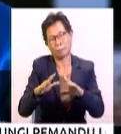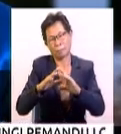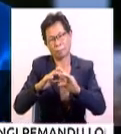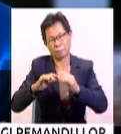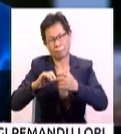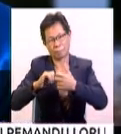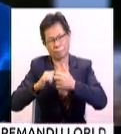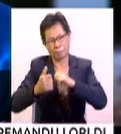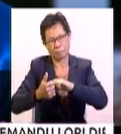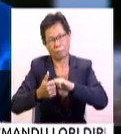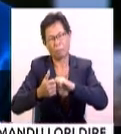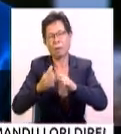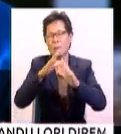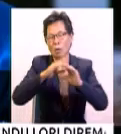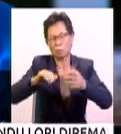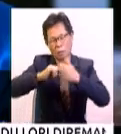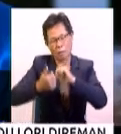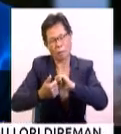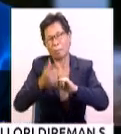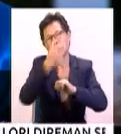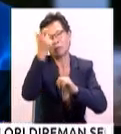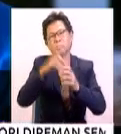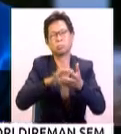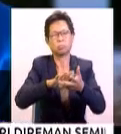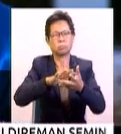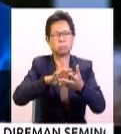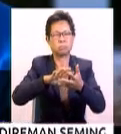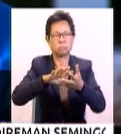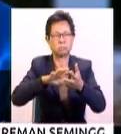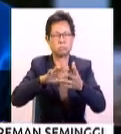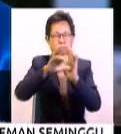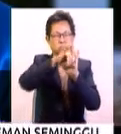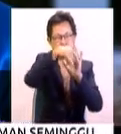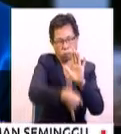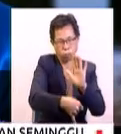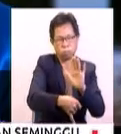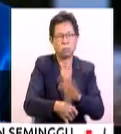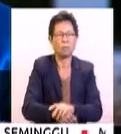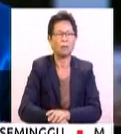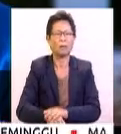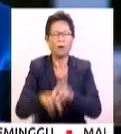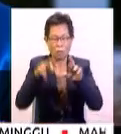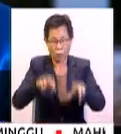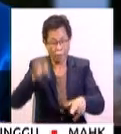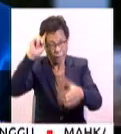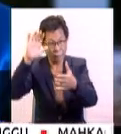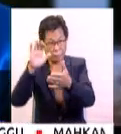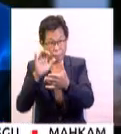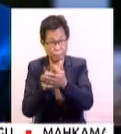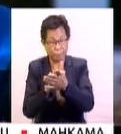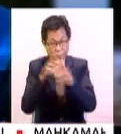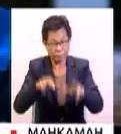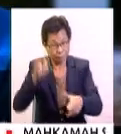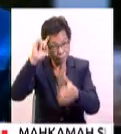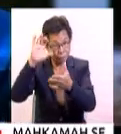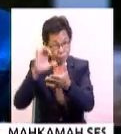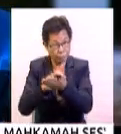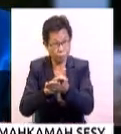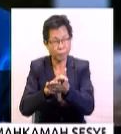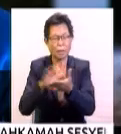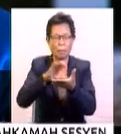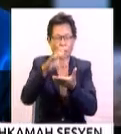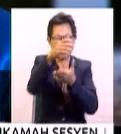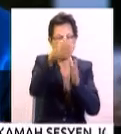yang tercalar tidak mudah diperbaiki. Keyakinan rakyat khususnya pelabur